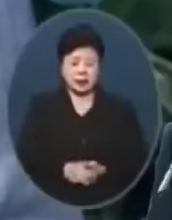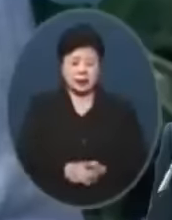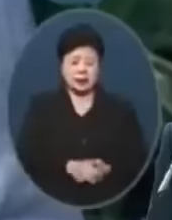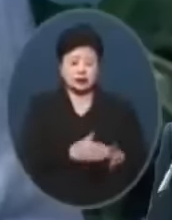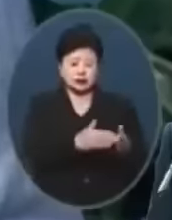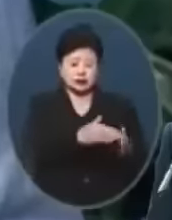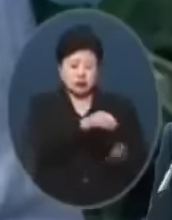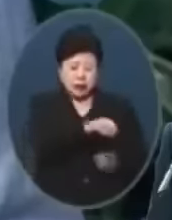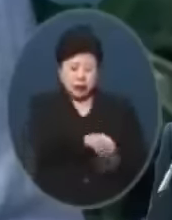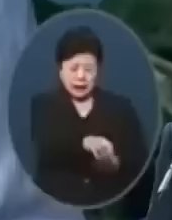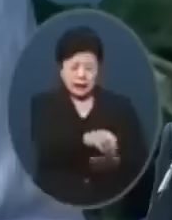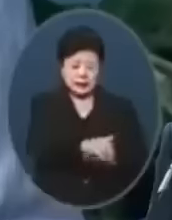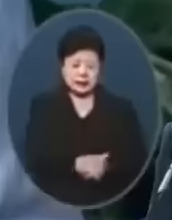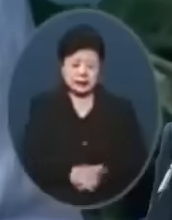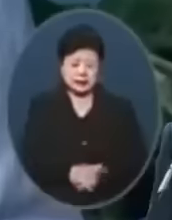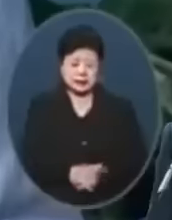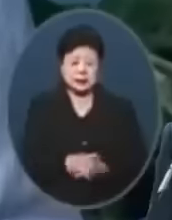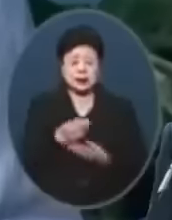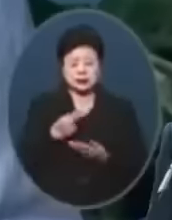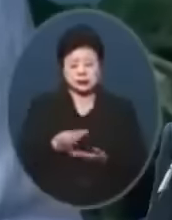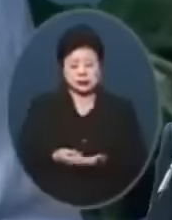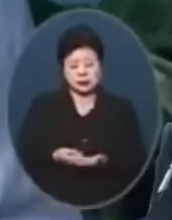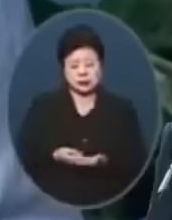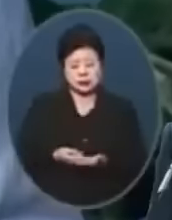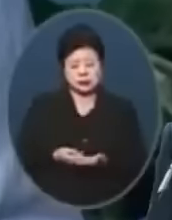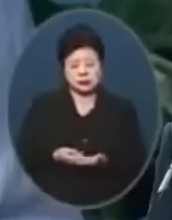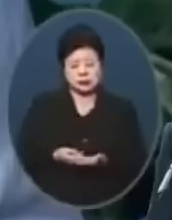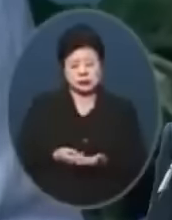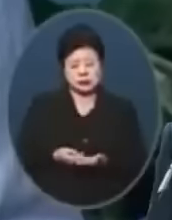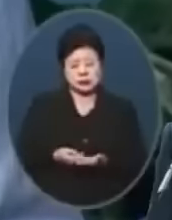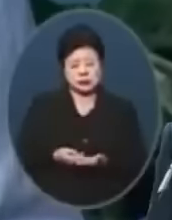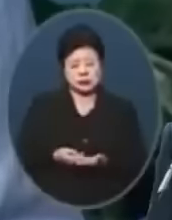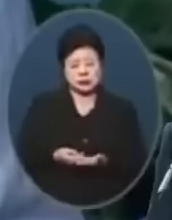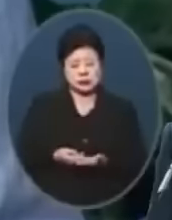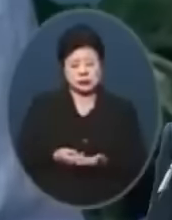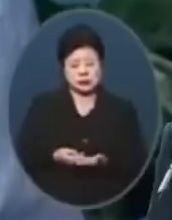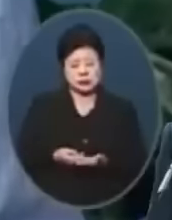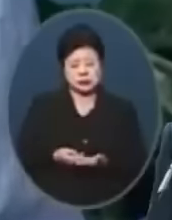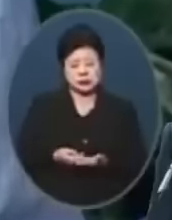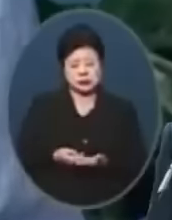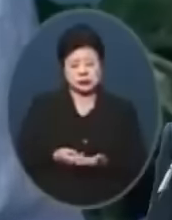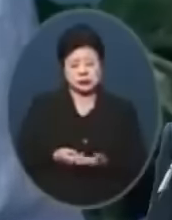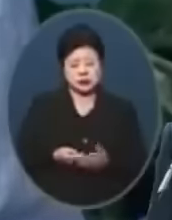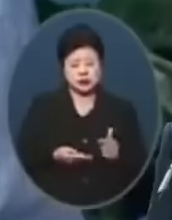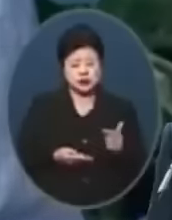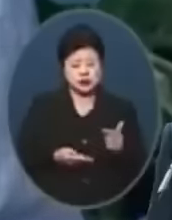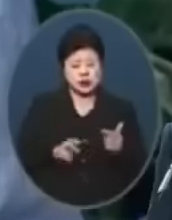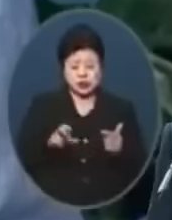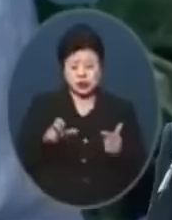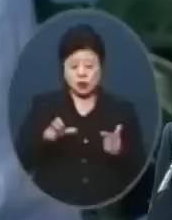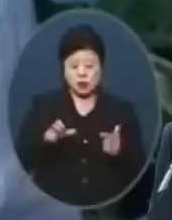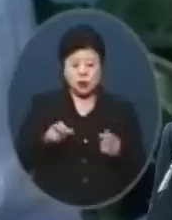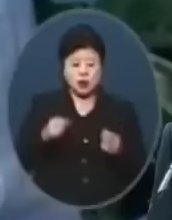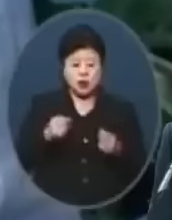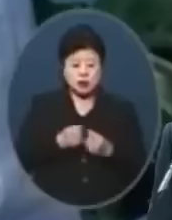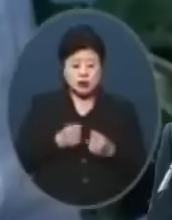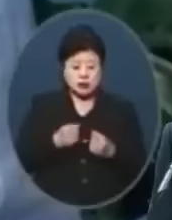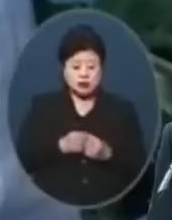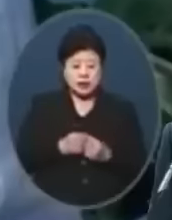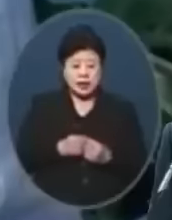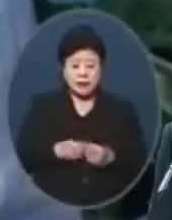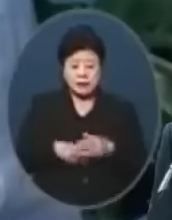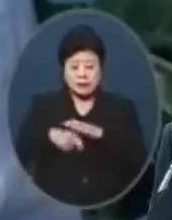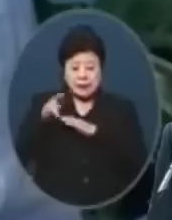한쪽 구석에 들어누워 있는데 6.25 사변 그리고 피란살에 의해서 사람들이